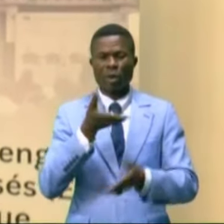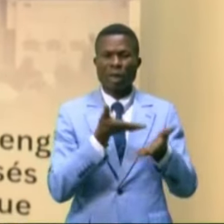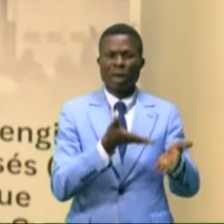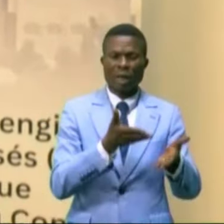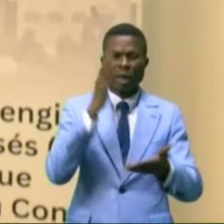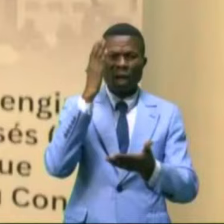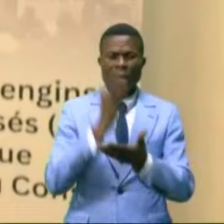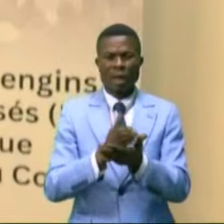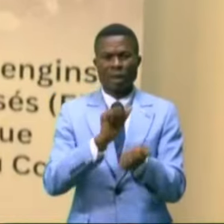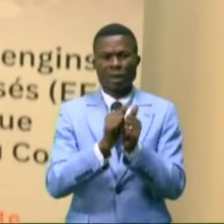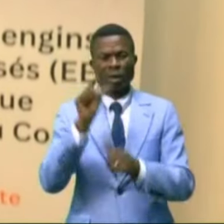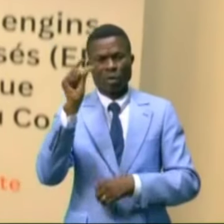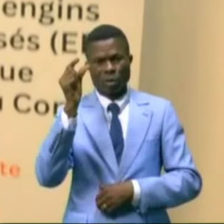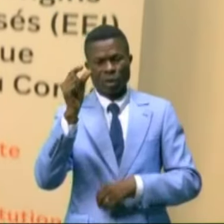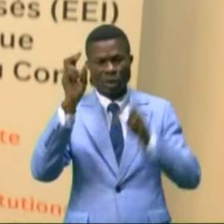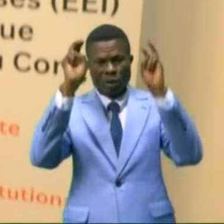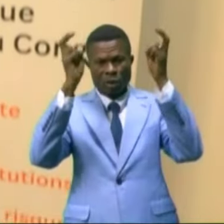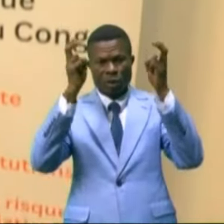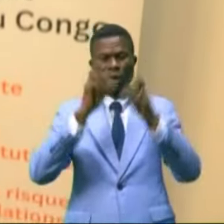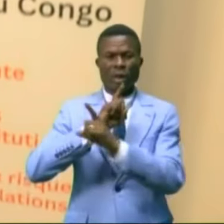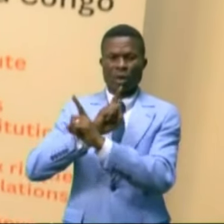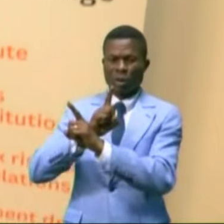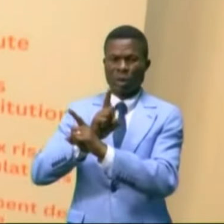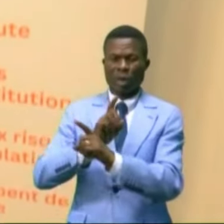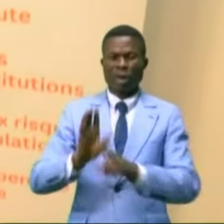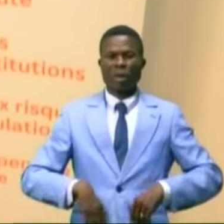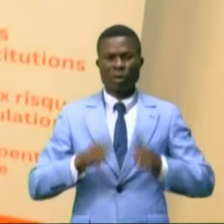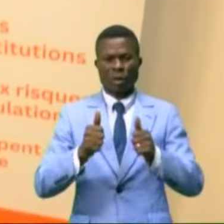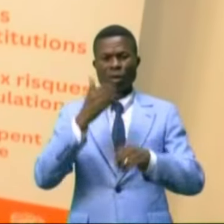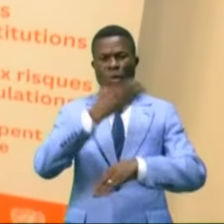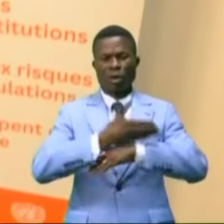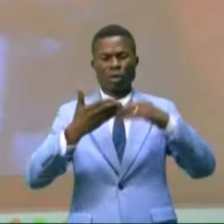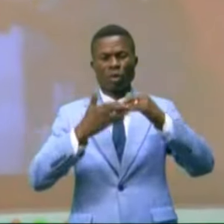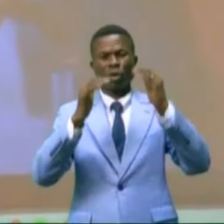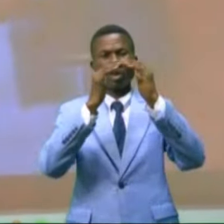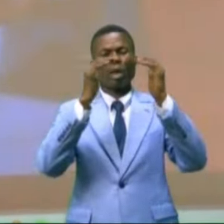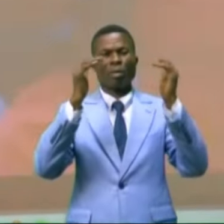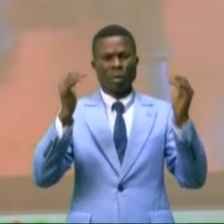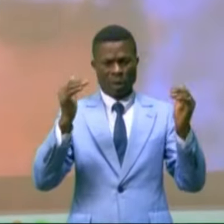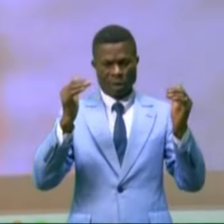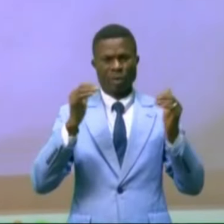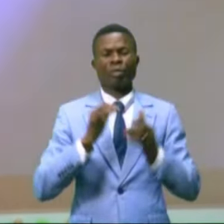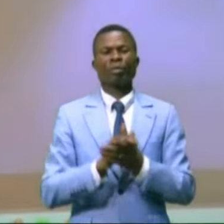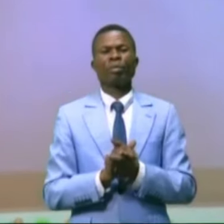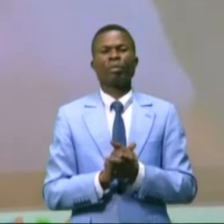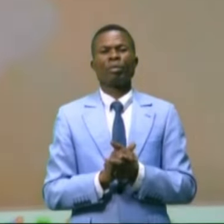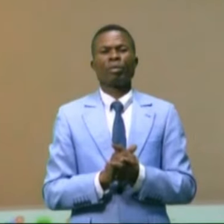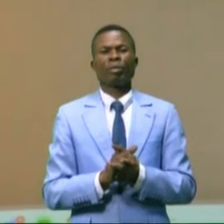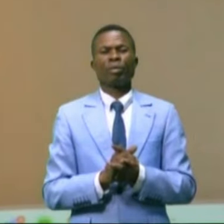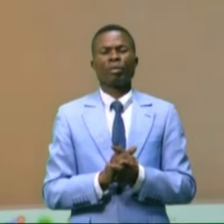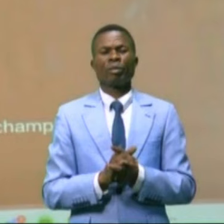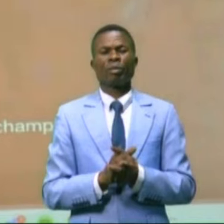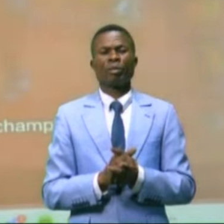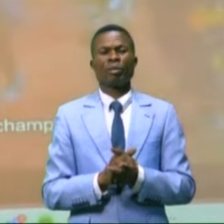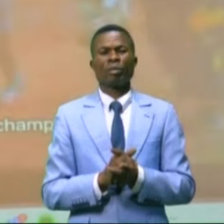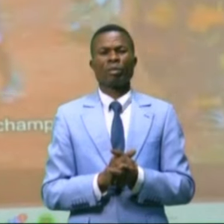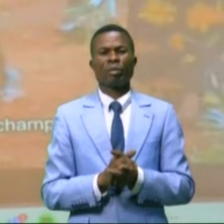la lutte antimine placé sous le thème protéger de vie construire la paix